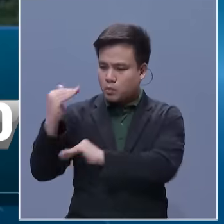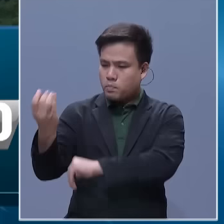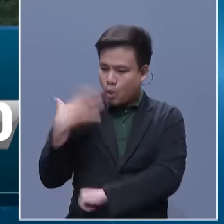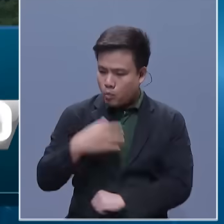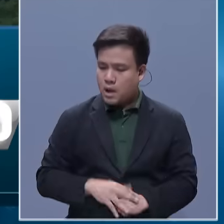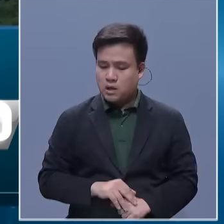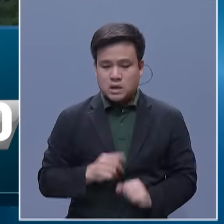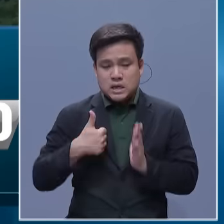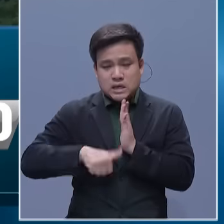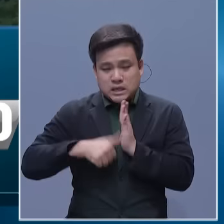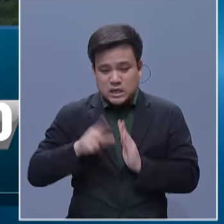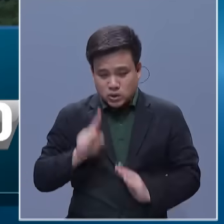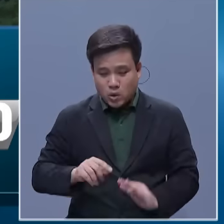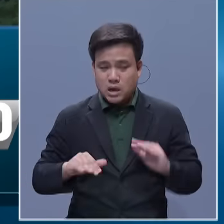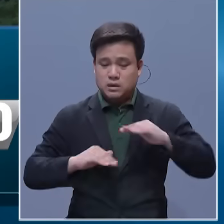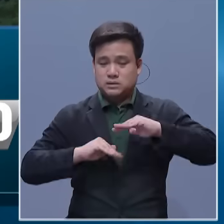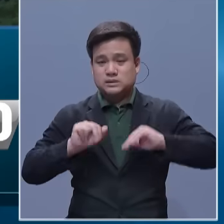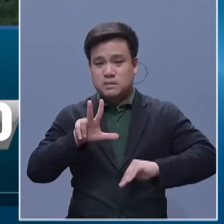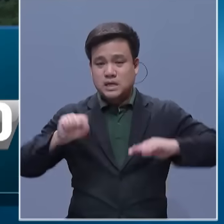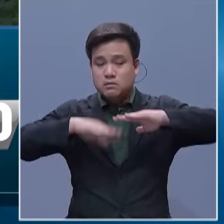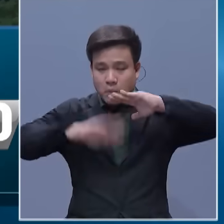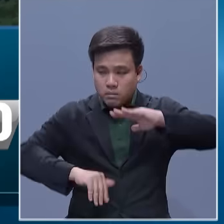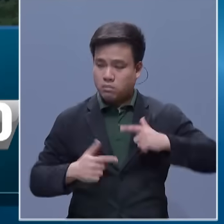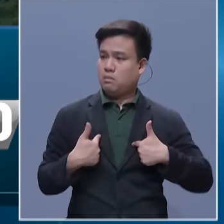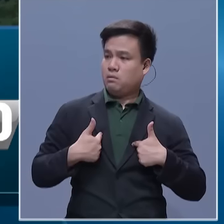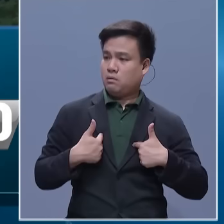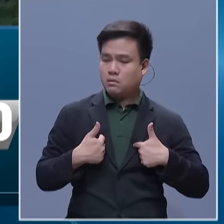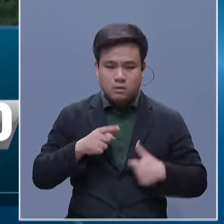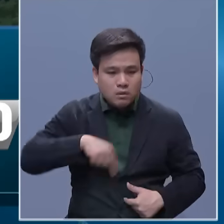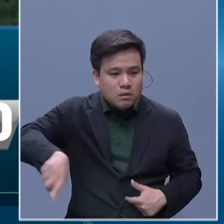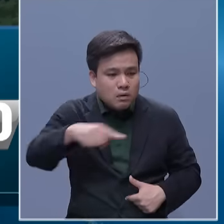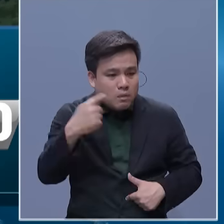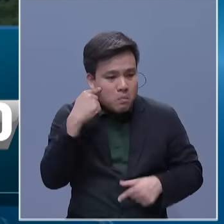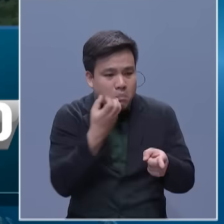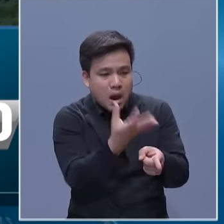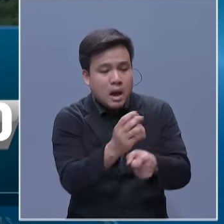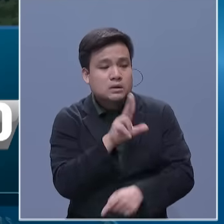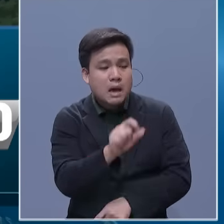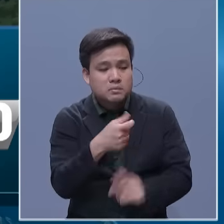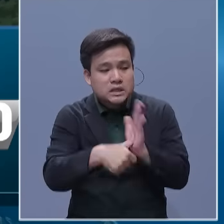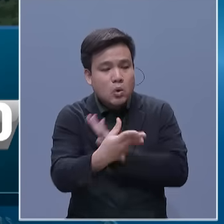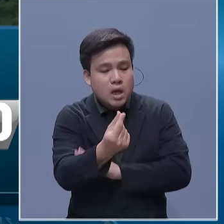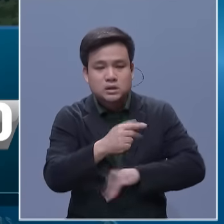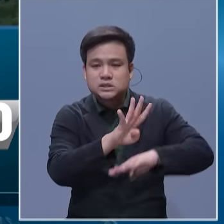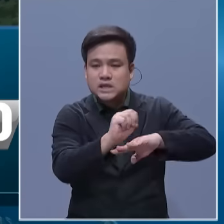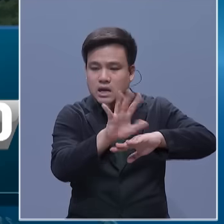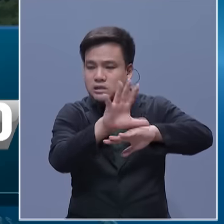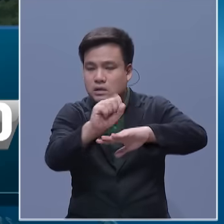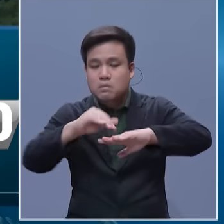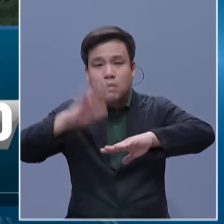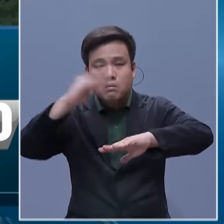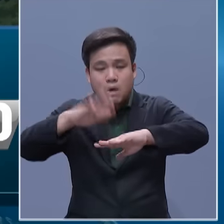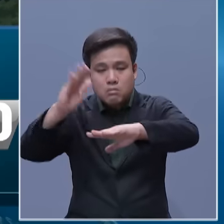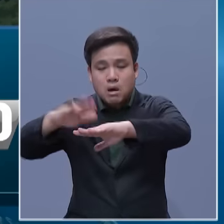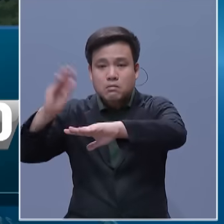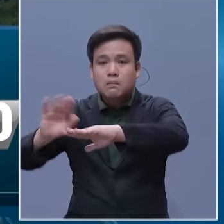บาทแต่คุณอภิสิทธิ์บอกว่าสมาชิกเกษตรกรส่วนใหญ่มีหนี้เฉลี่ยอยู่ที่ 400,000 - 500,000บาท